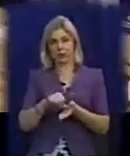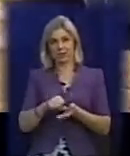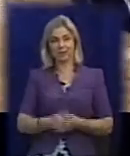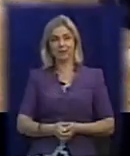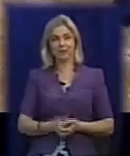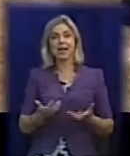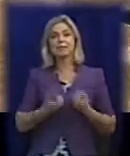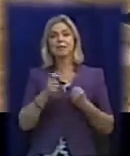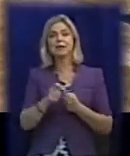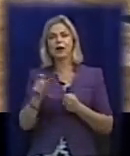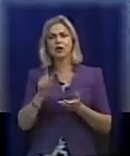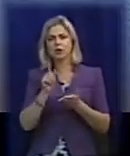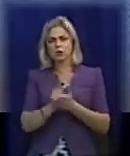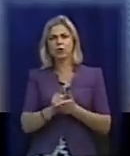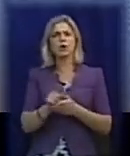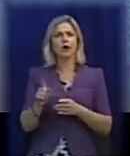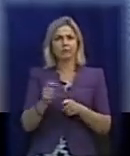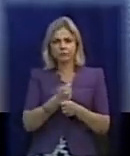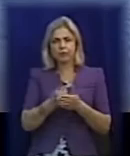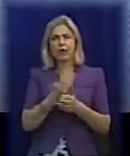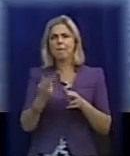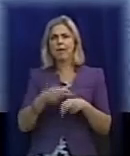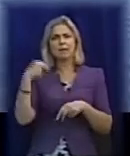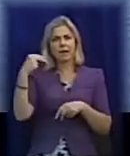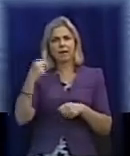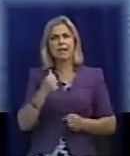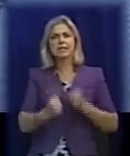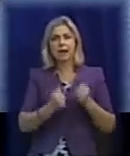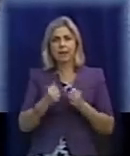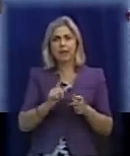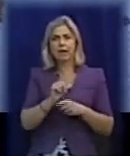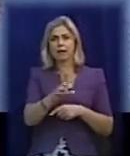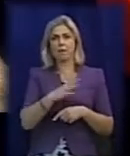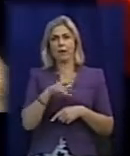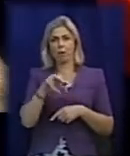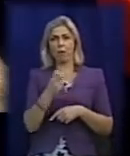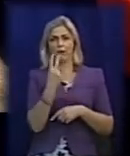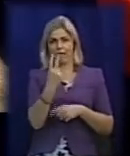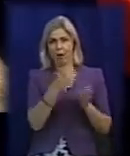Рятувальники мали подолати всі етапи без перерв. В забігах одночасно брали участь по 2 команди.